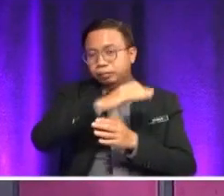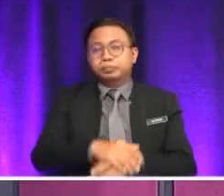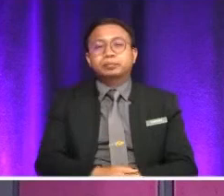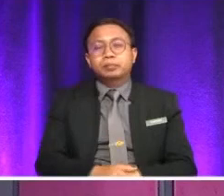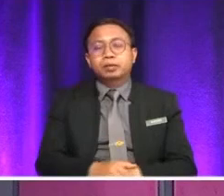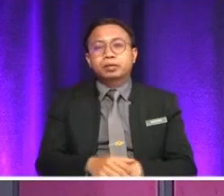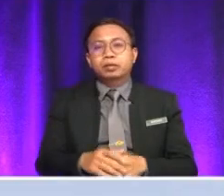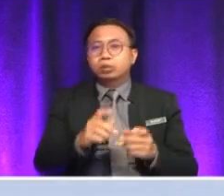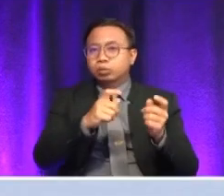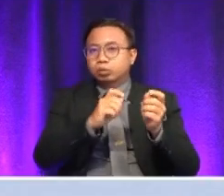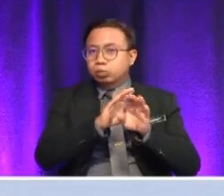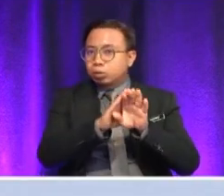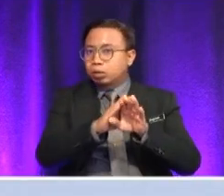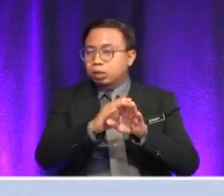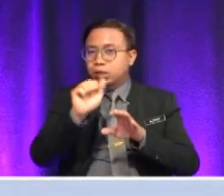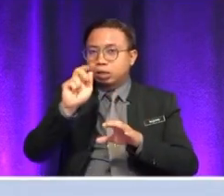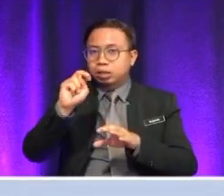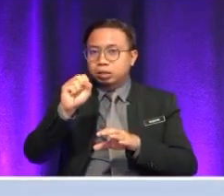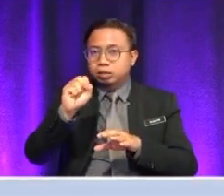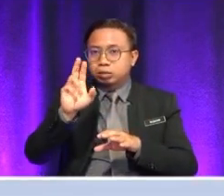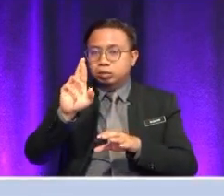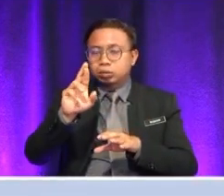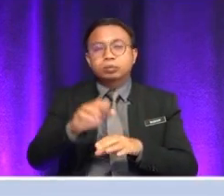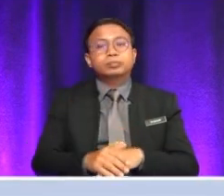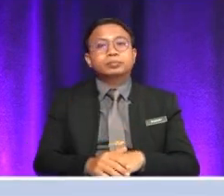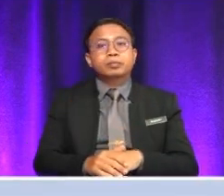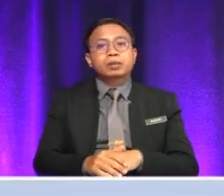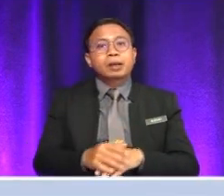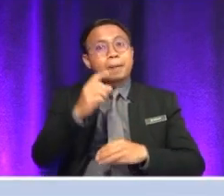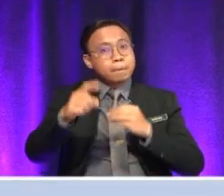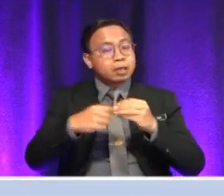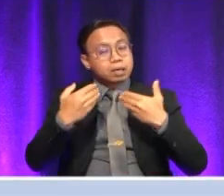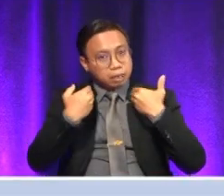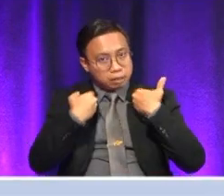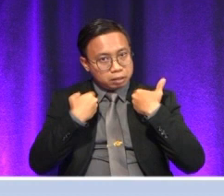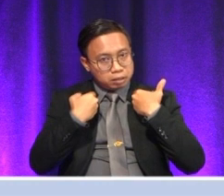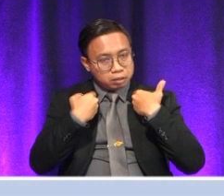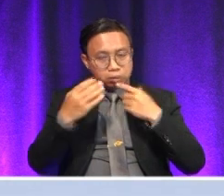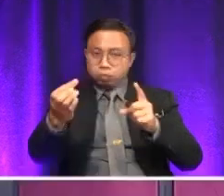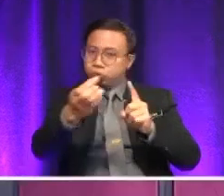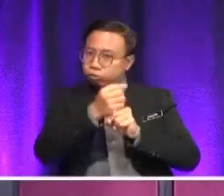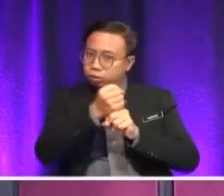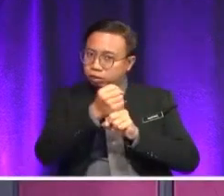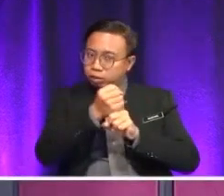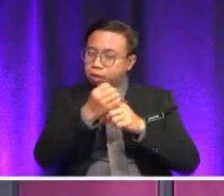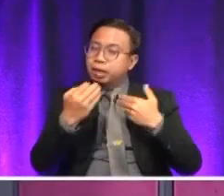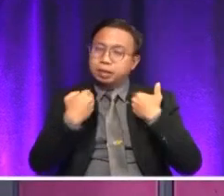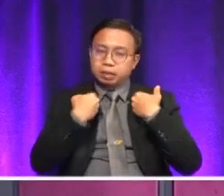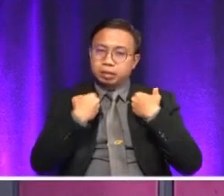terhadap sesuatu isu. Ini macam tadi saya cakap lah. Bila dah ada keputusan, sekiranya ada yang